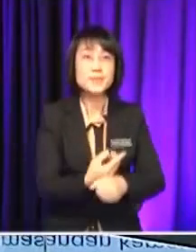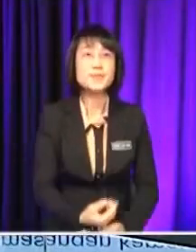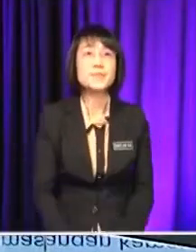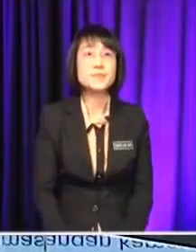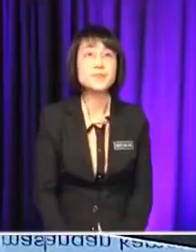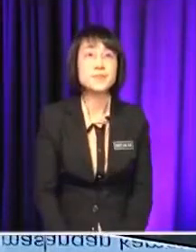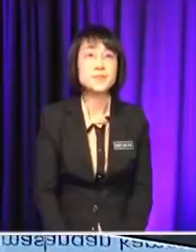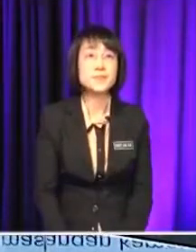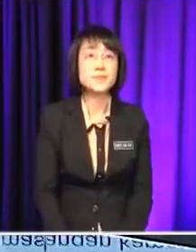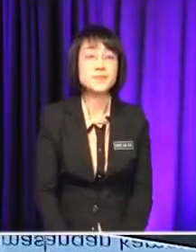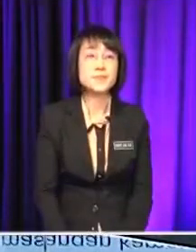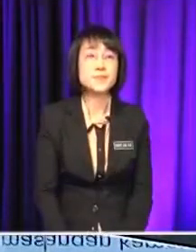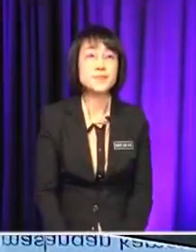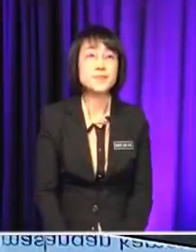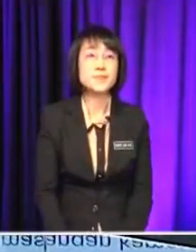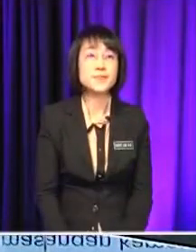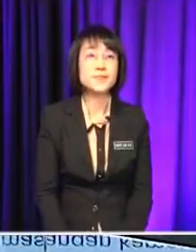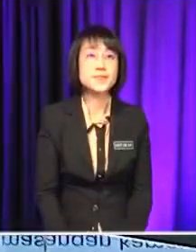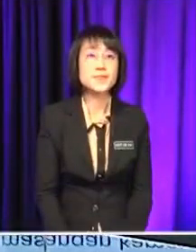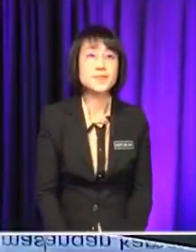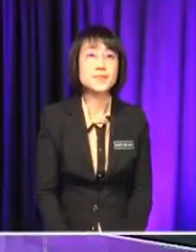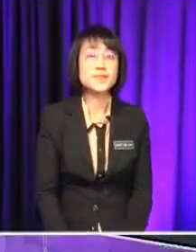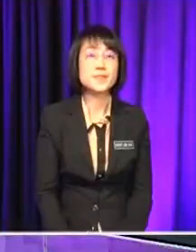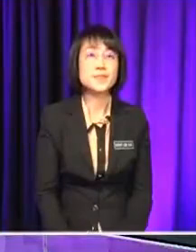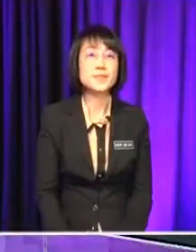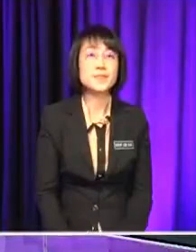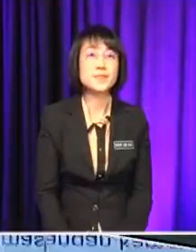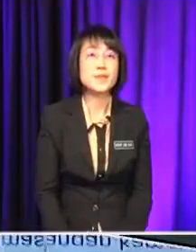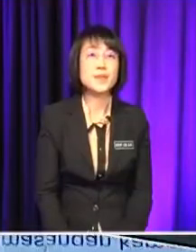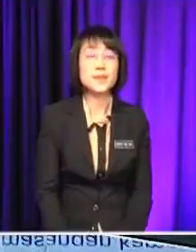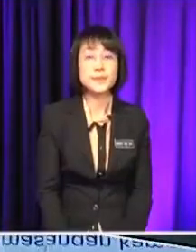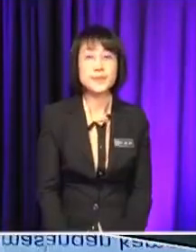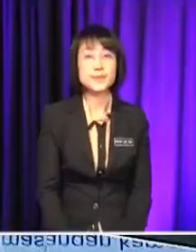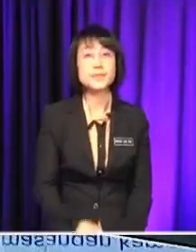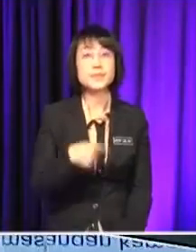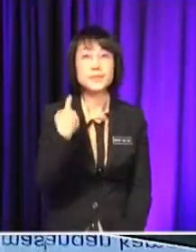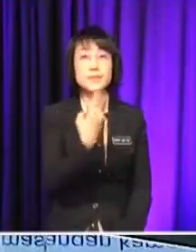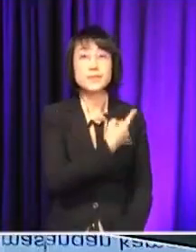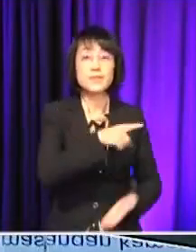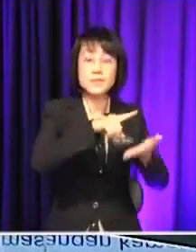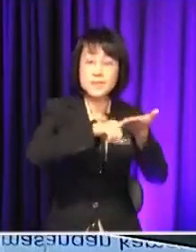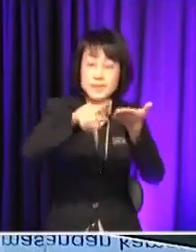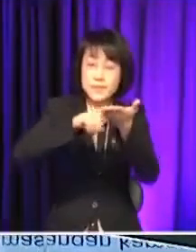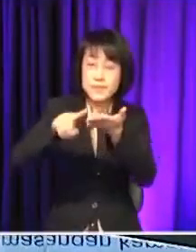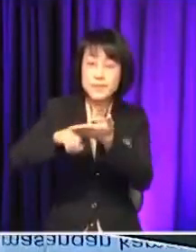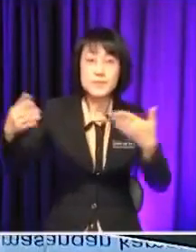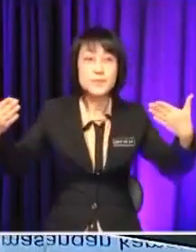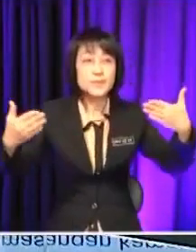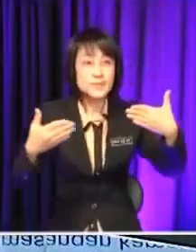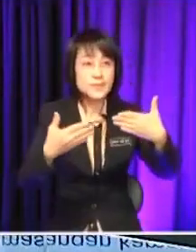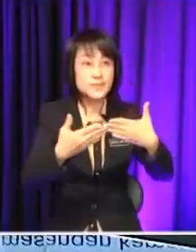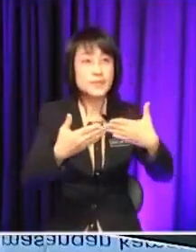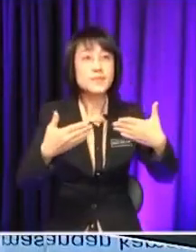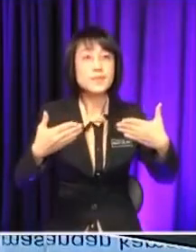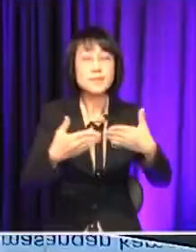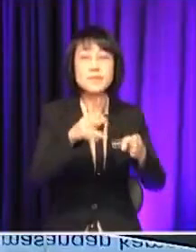abu-abu yang yang halus tersebut Oke kemudian kita memeriksa sambungan kabel tadi itu seperti money yang Saya